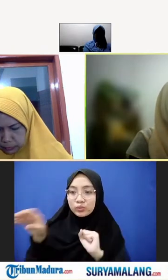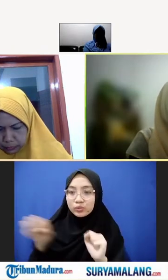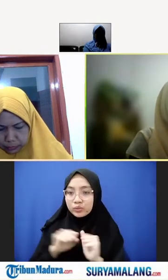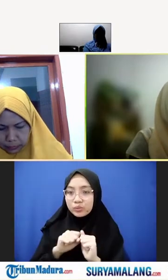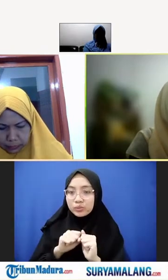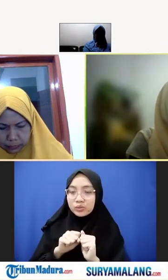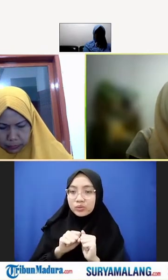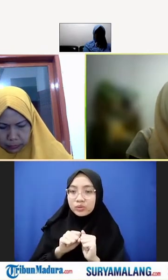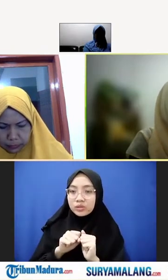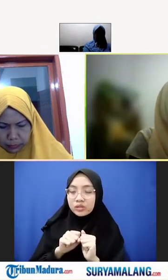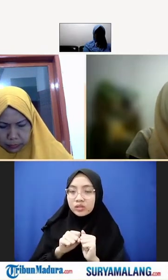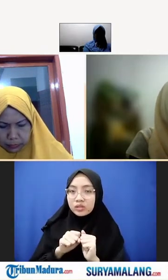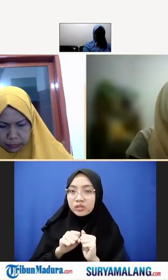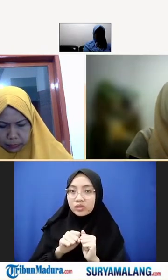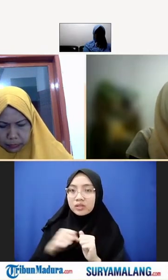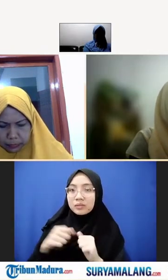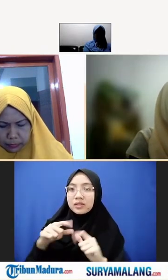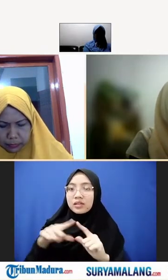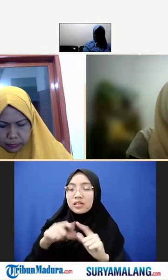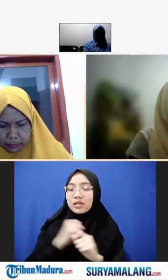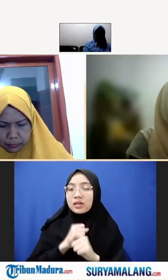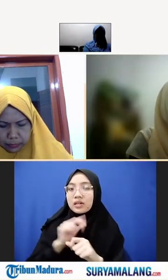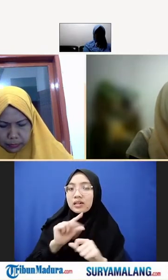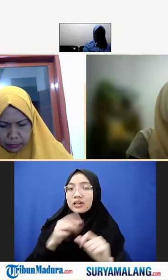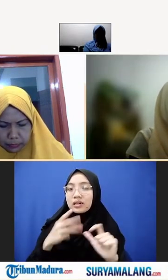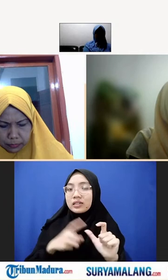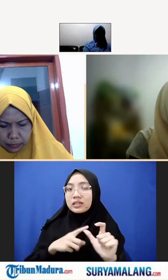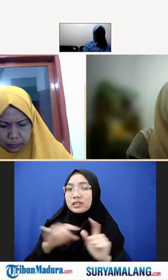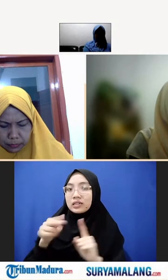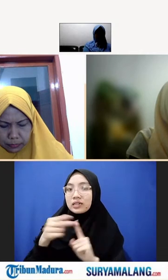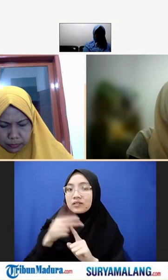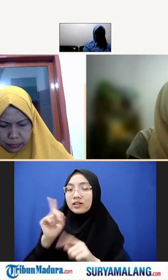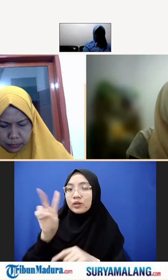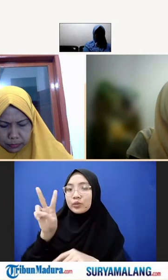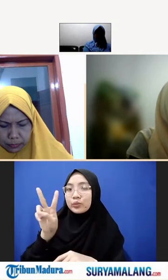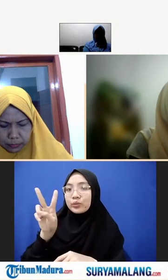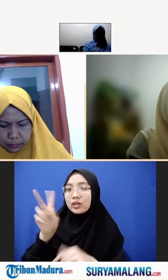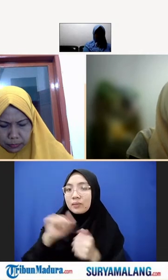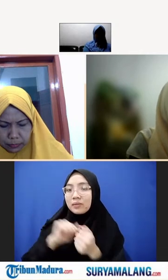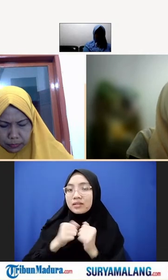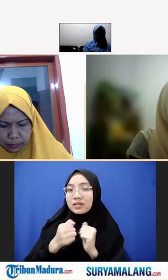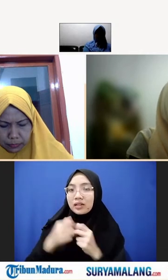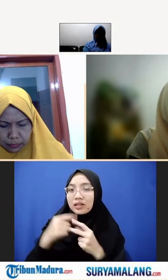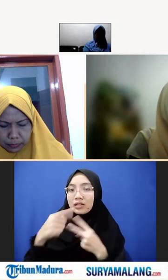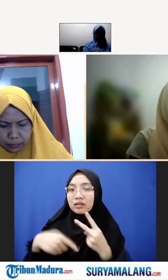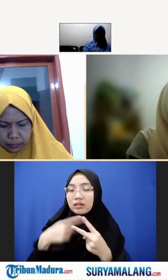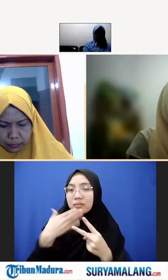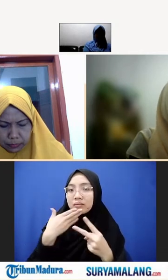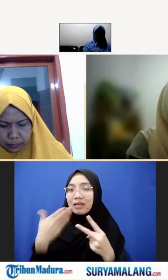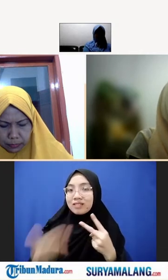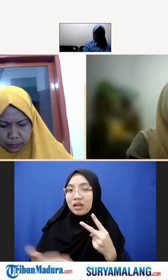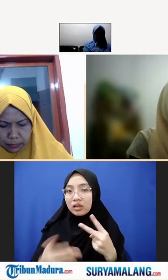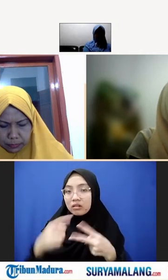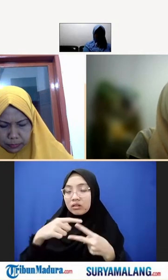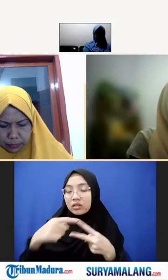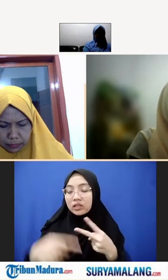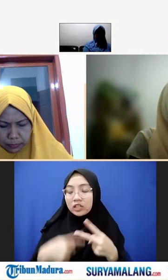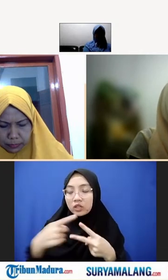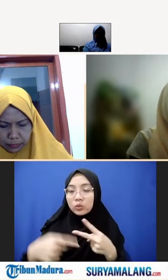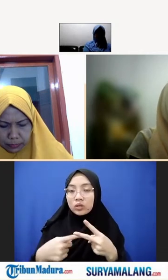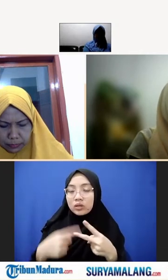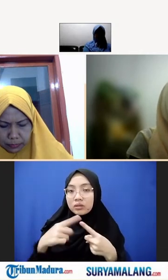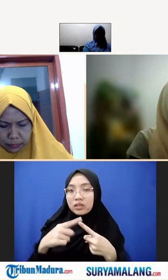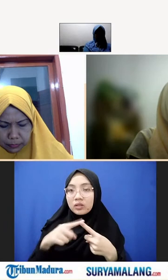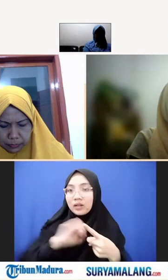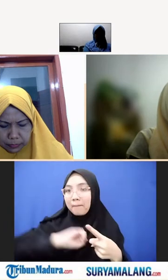merebut, agresif gitulah. Tadi kan jadi ada dua nih problem behaviornya. Satu suka melempar